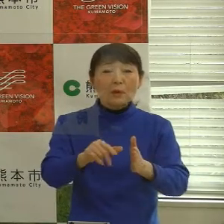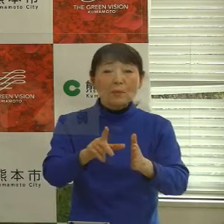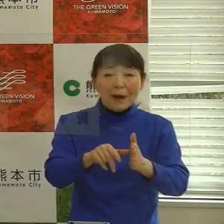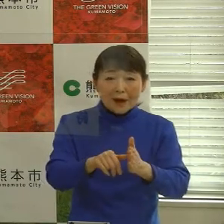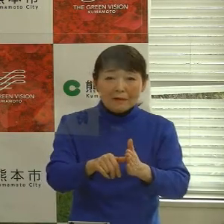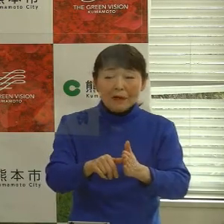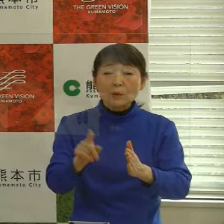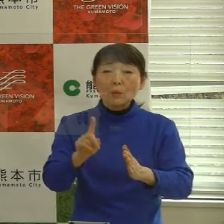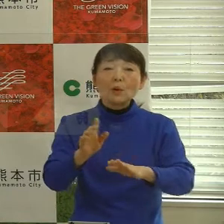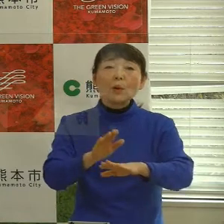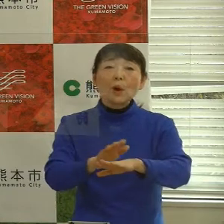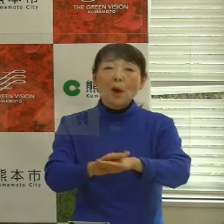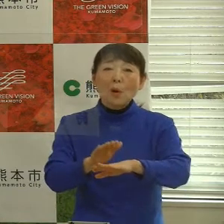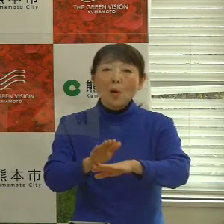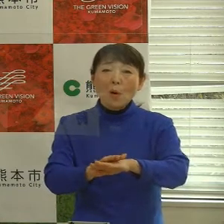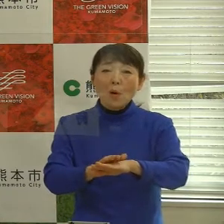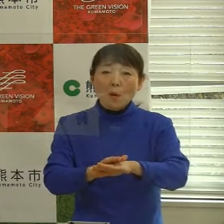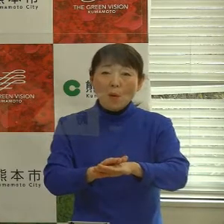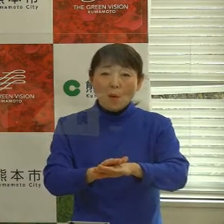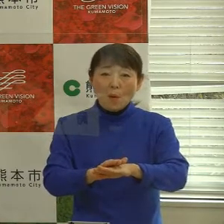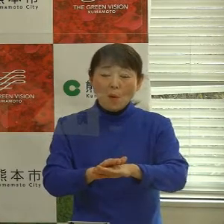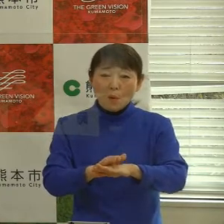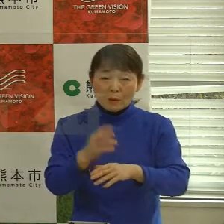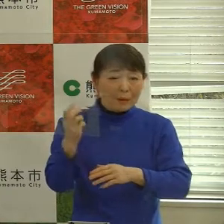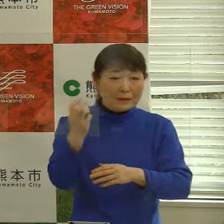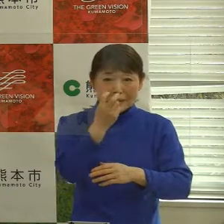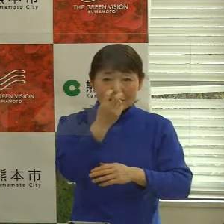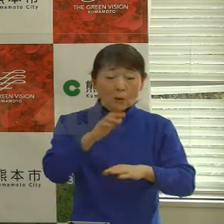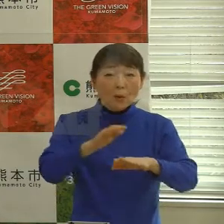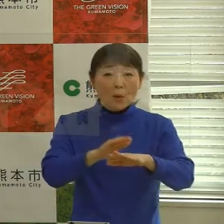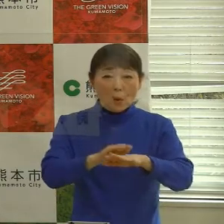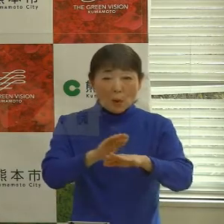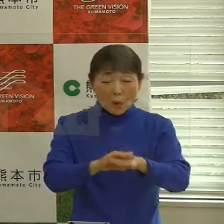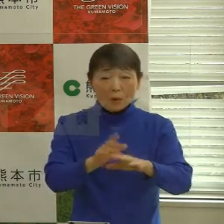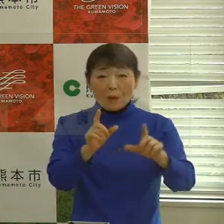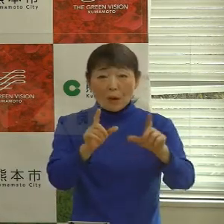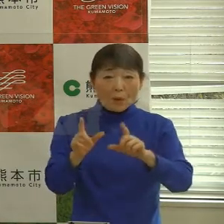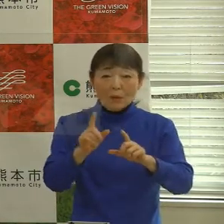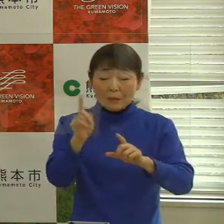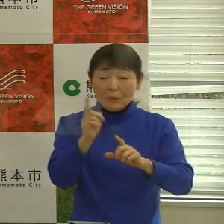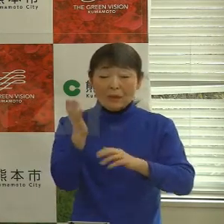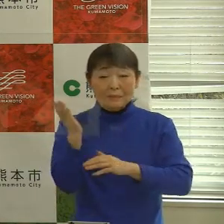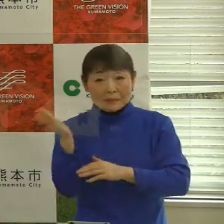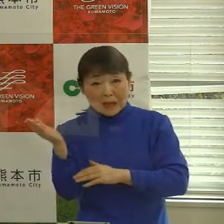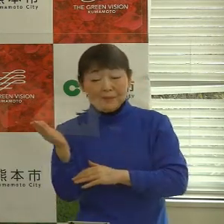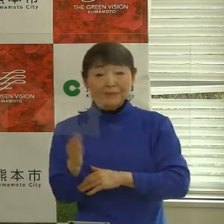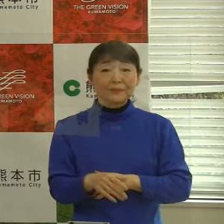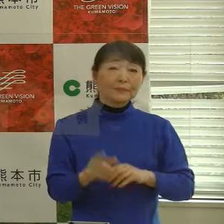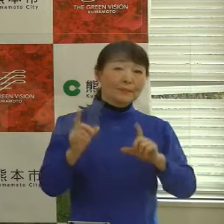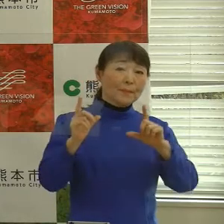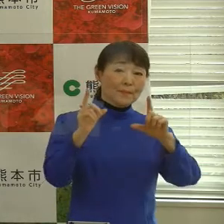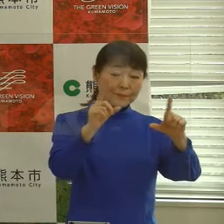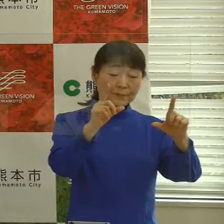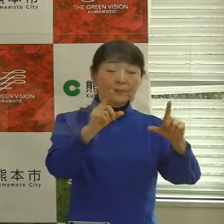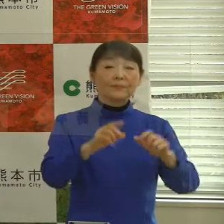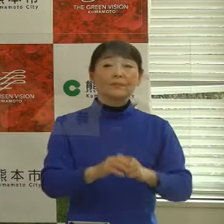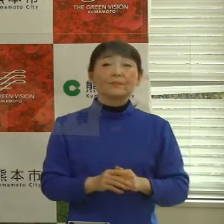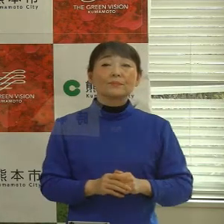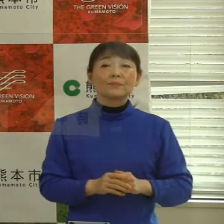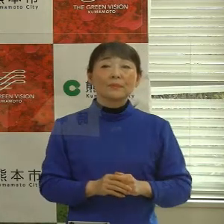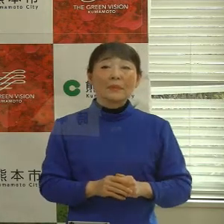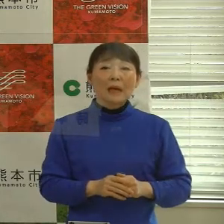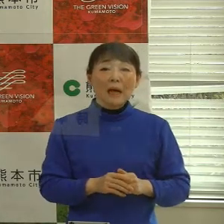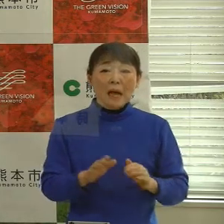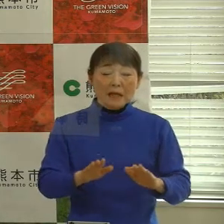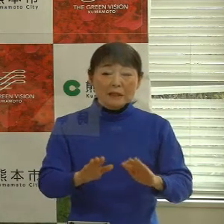のような形で、その事案を検証そして、報告していかれますか。はい、 これは児童福